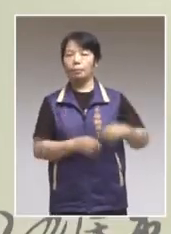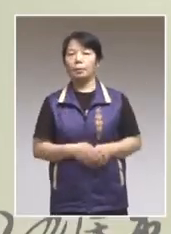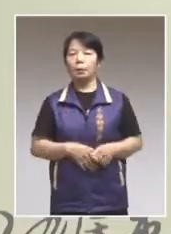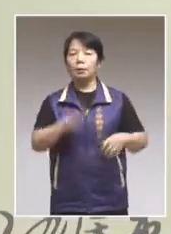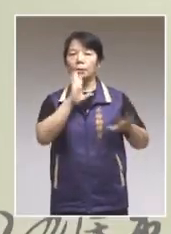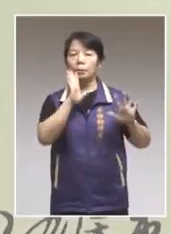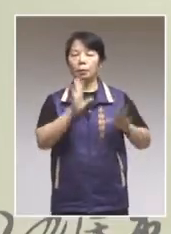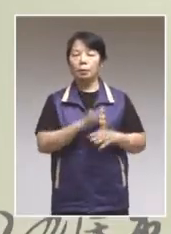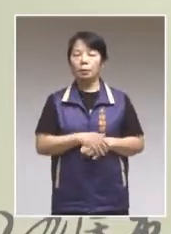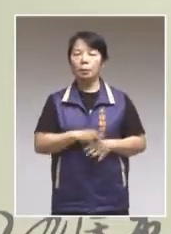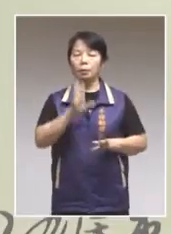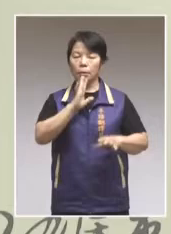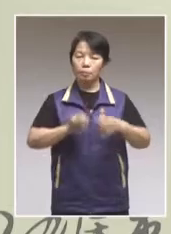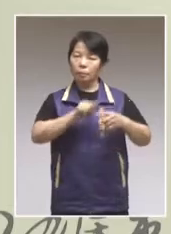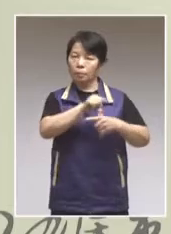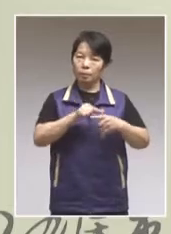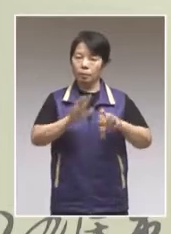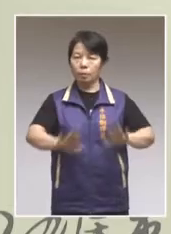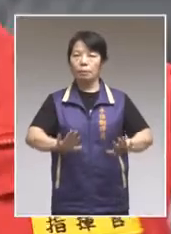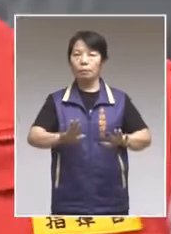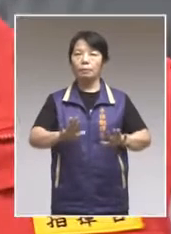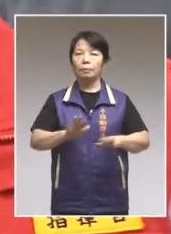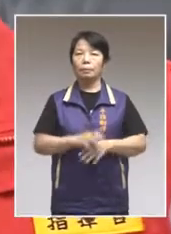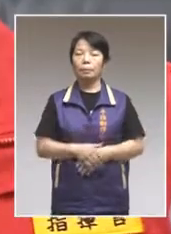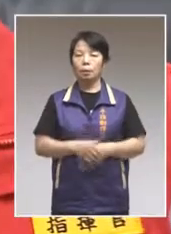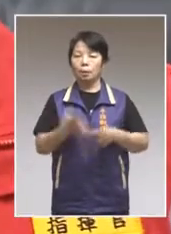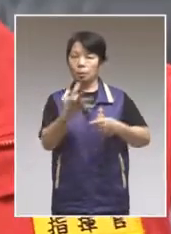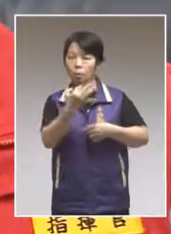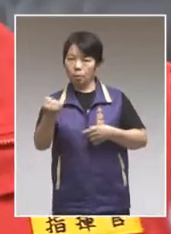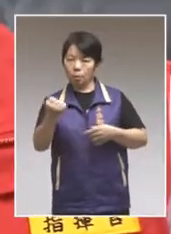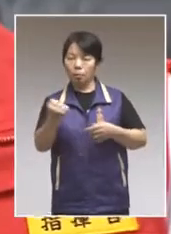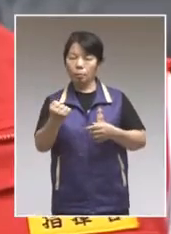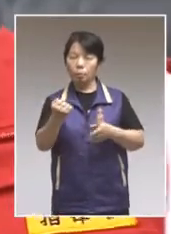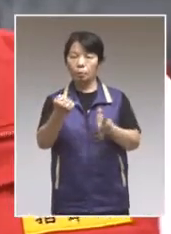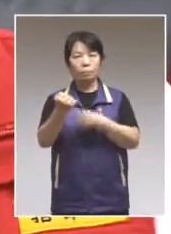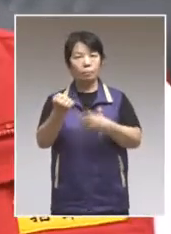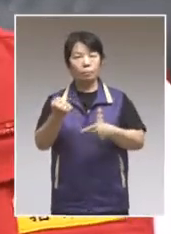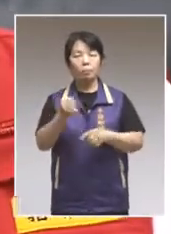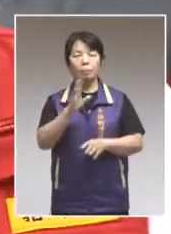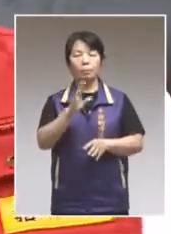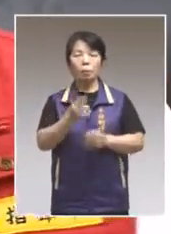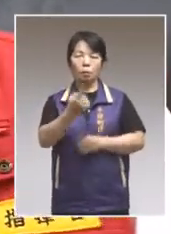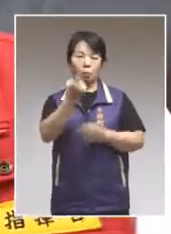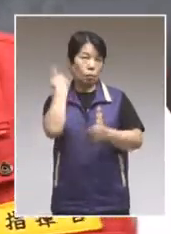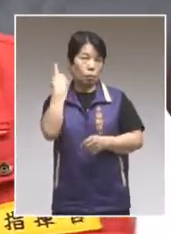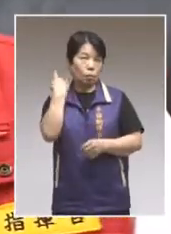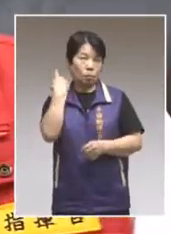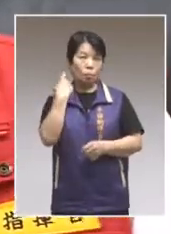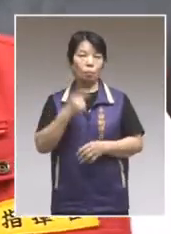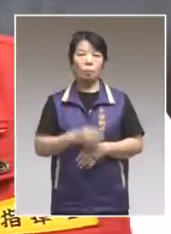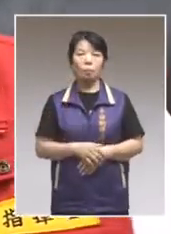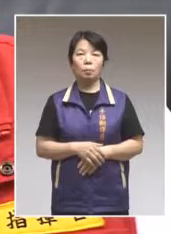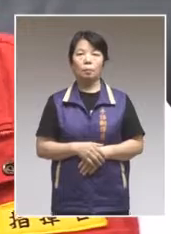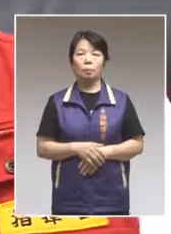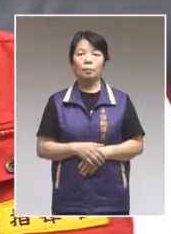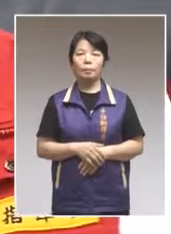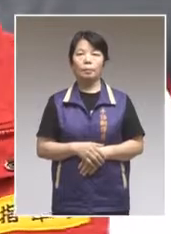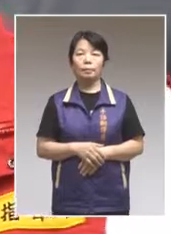是三日移动平均，我们今天的数量跟昨天比，从这